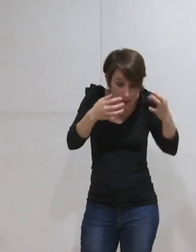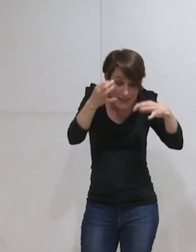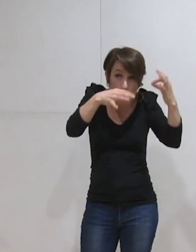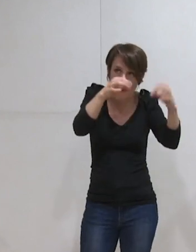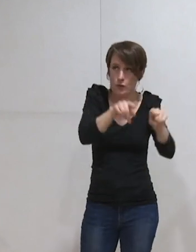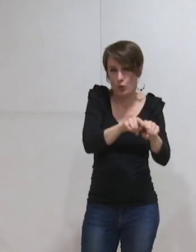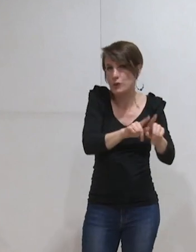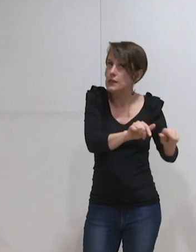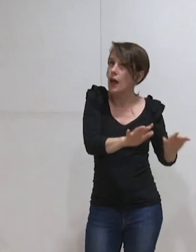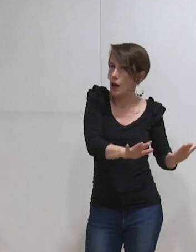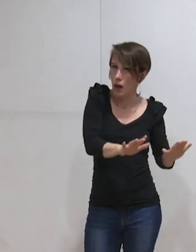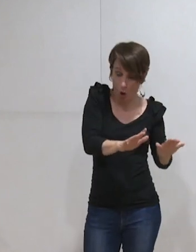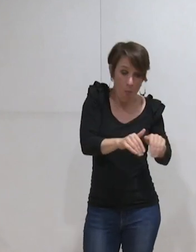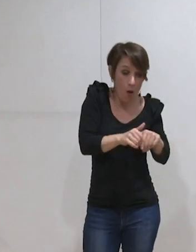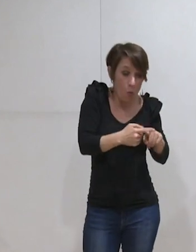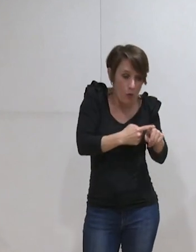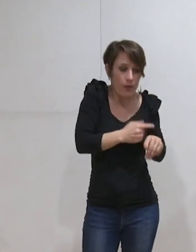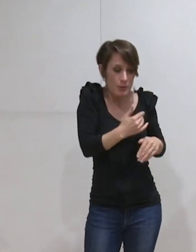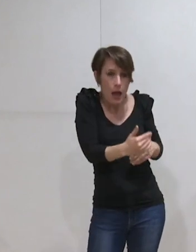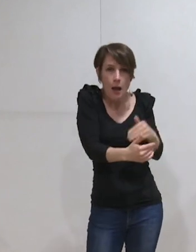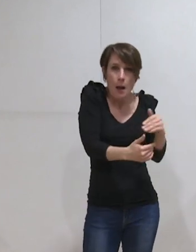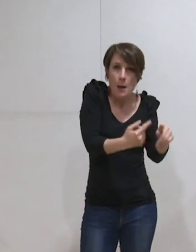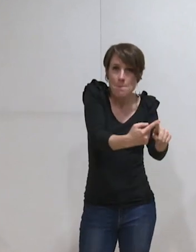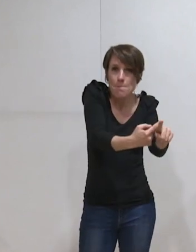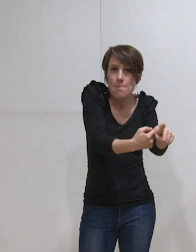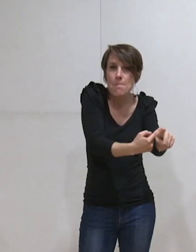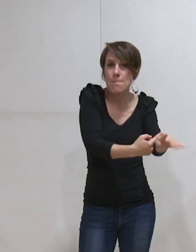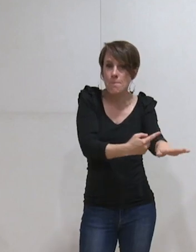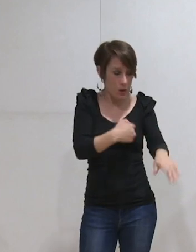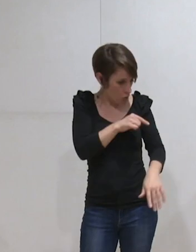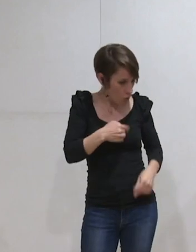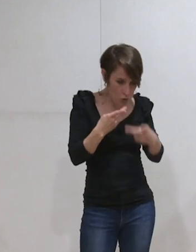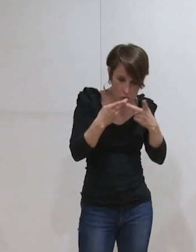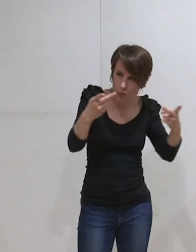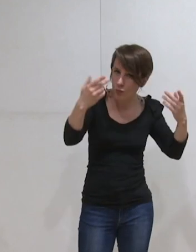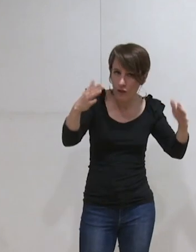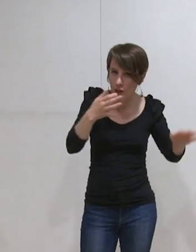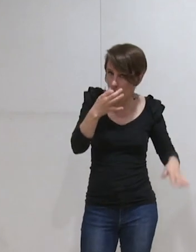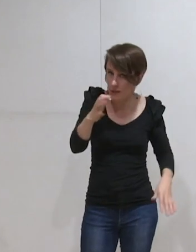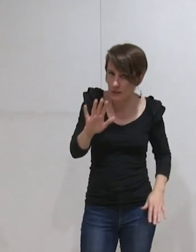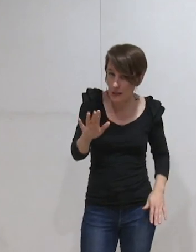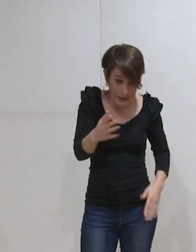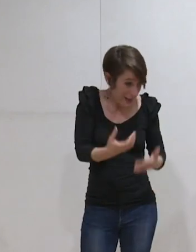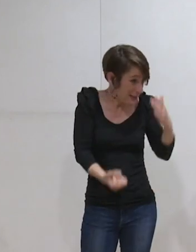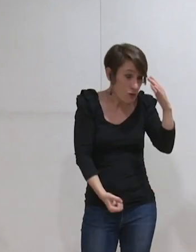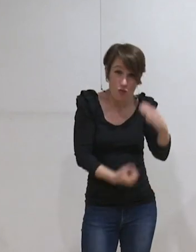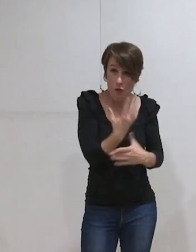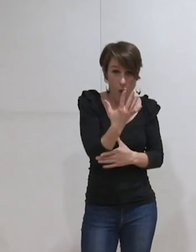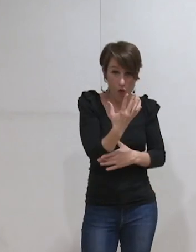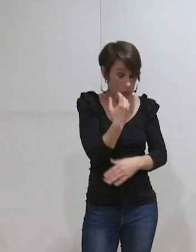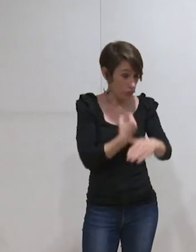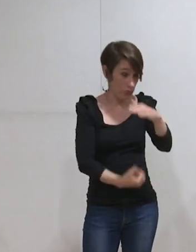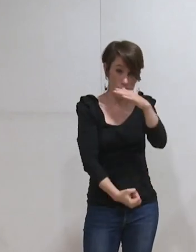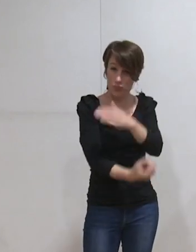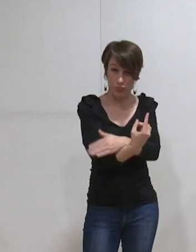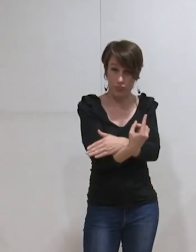sujet-l nous l'avons dit en commission nous l'assumons nous sommes dans une un format totalement nouveau dans lequel je rappelle que